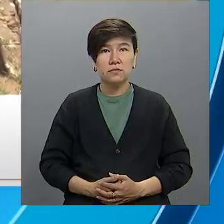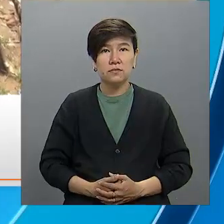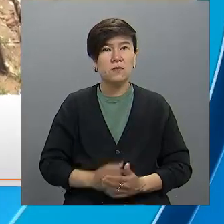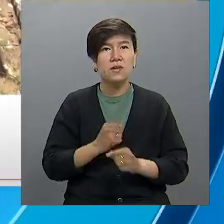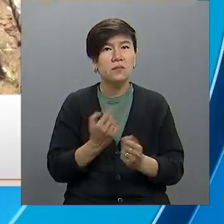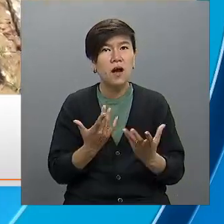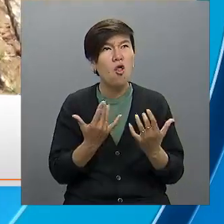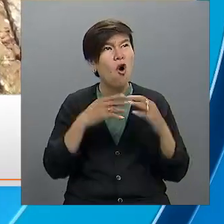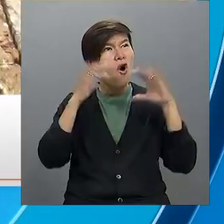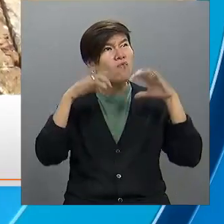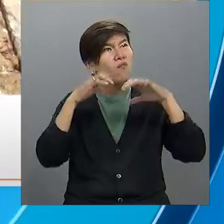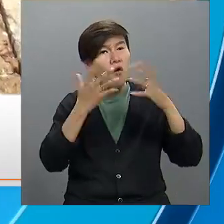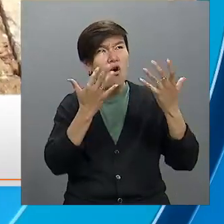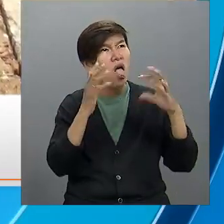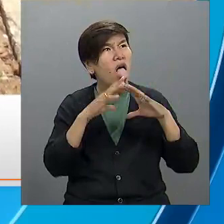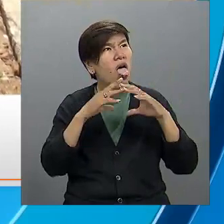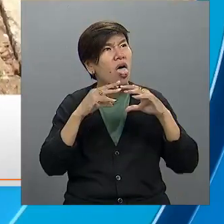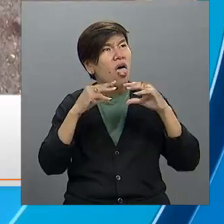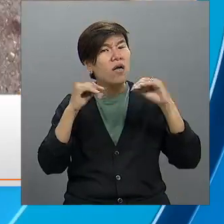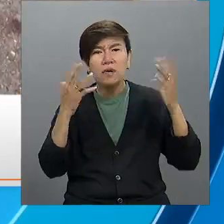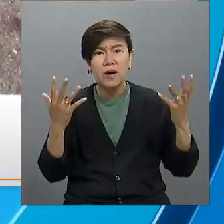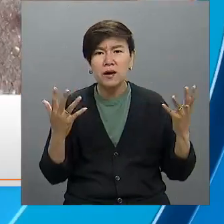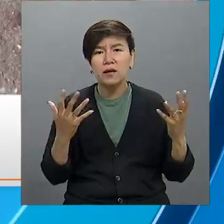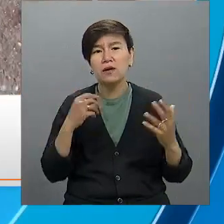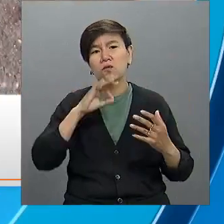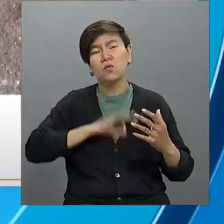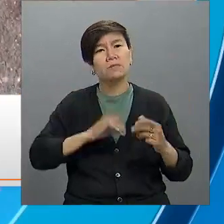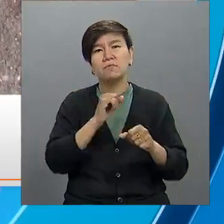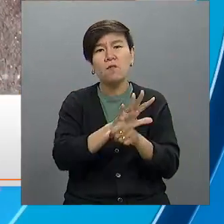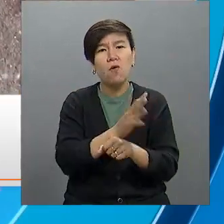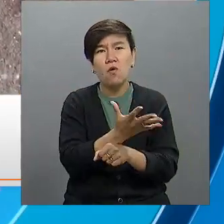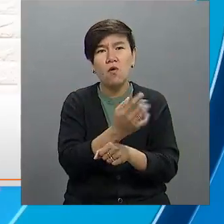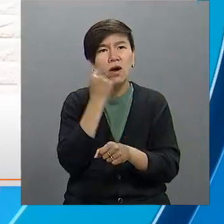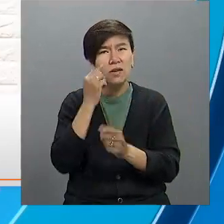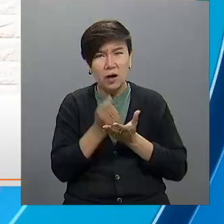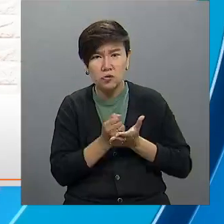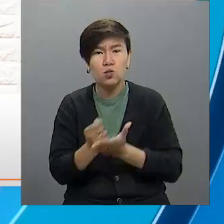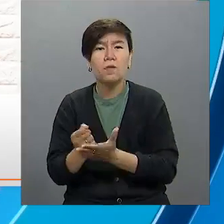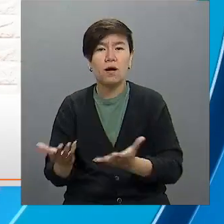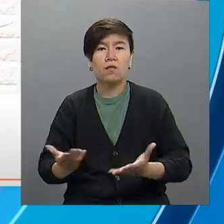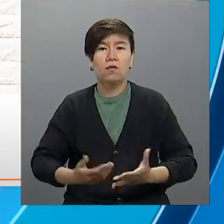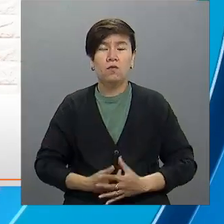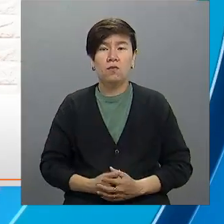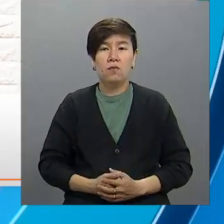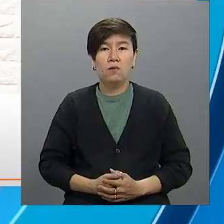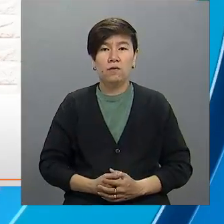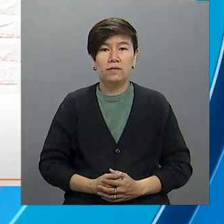างในช่วงหน้าฝนเนี่ยคงไม่เพียงพอก็คงจะต้องหาแหล่งน้ำแหล่งอื่นมาใช่ไหมคะแล้วทีนี้ในการลงพื้นที่เนี่ยพอจะบอกล